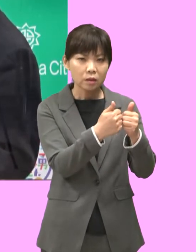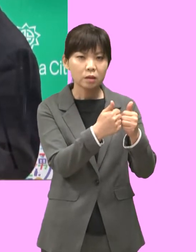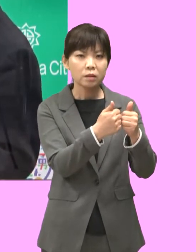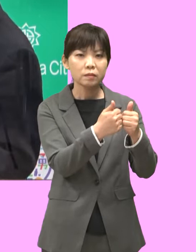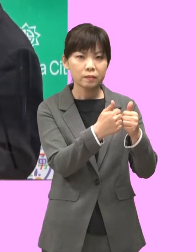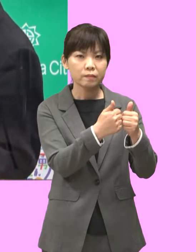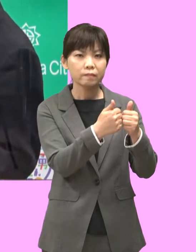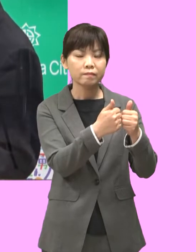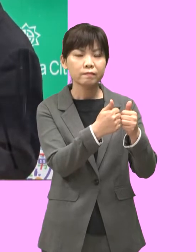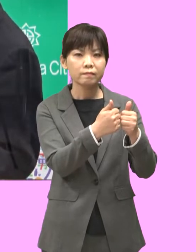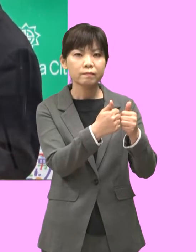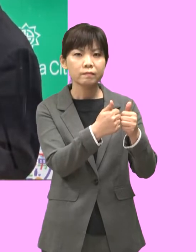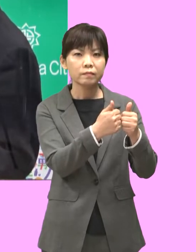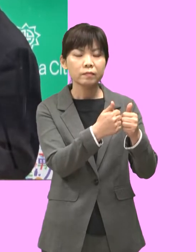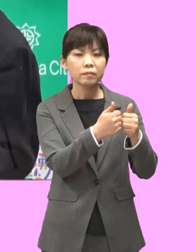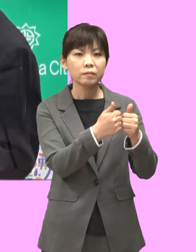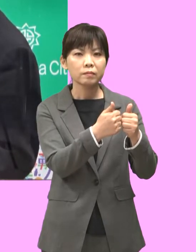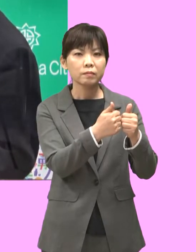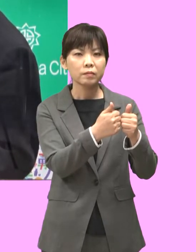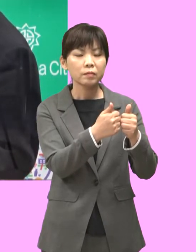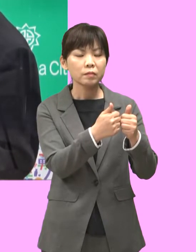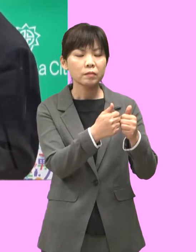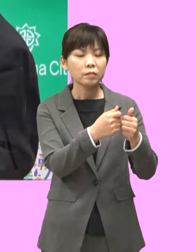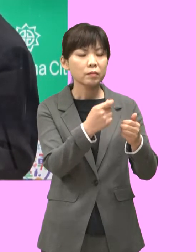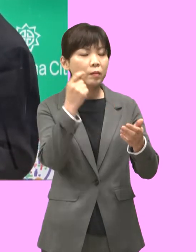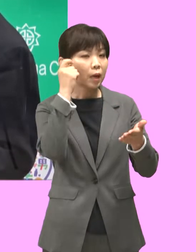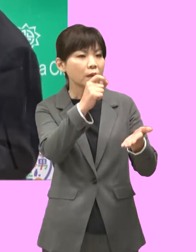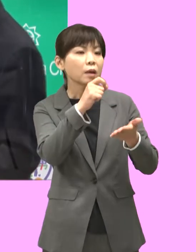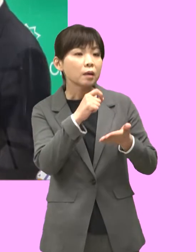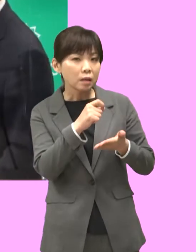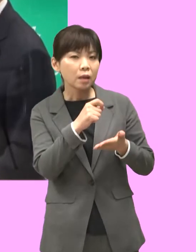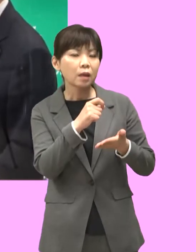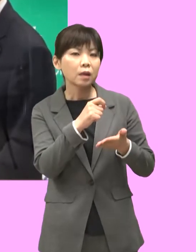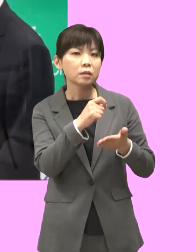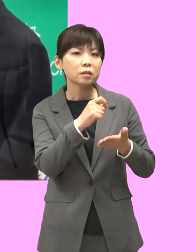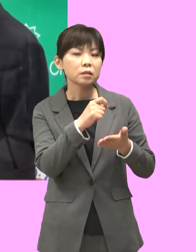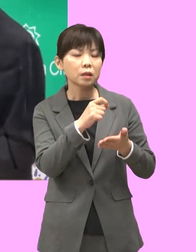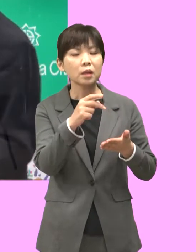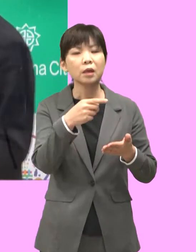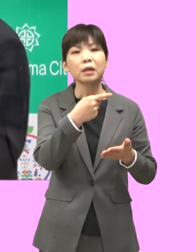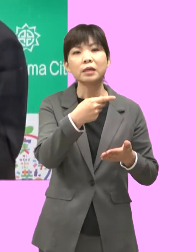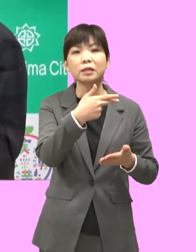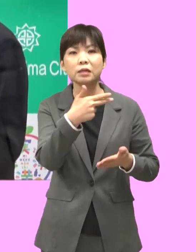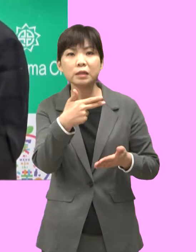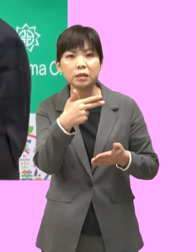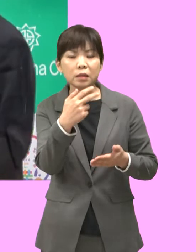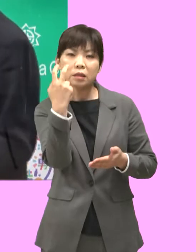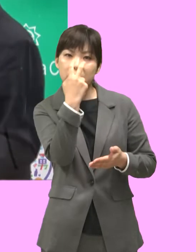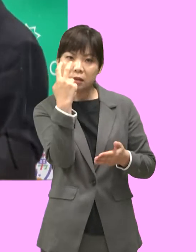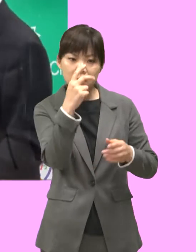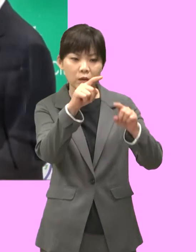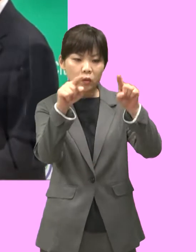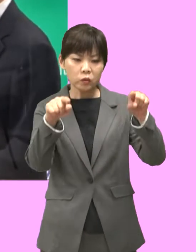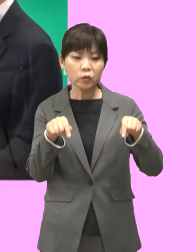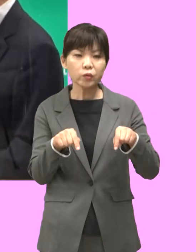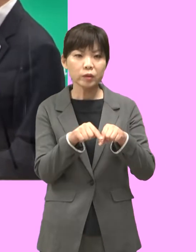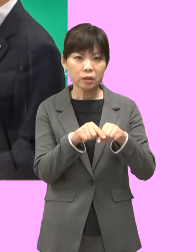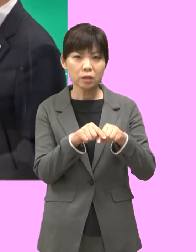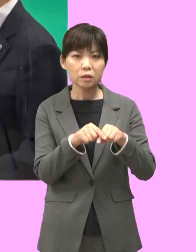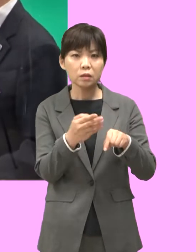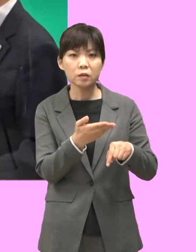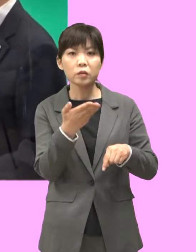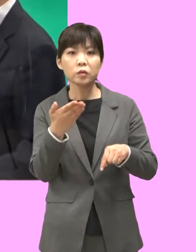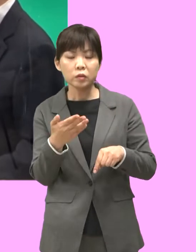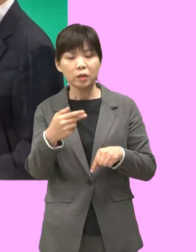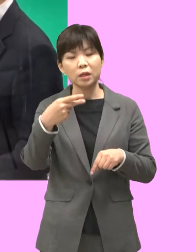から、この導入の提案をいただきまして、一次審査を書類審査、それから